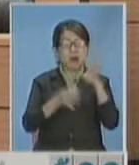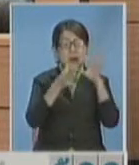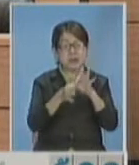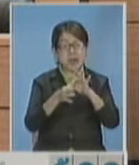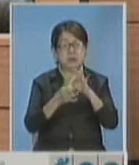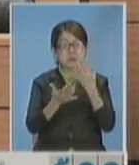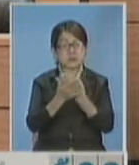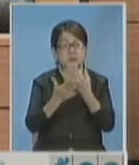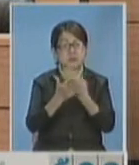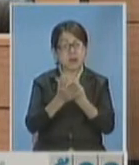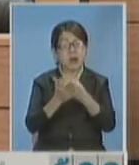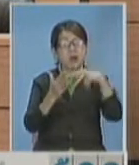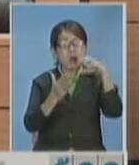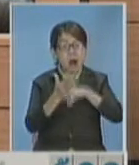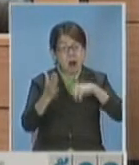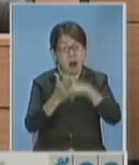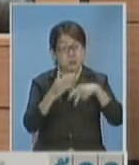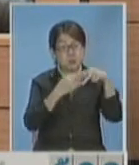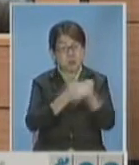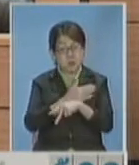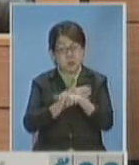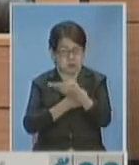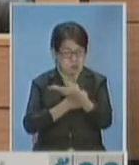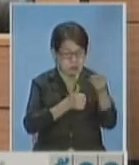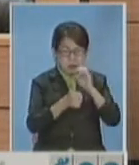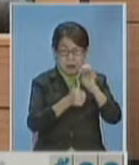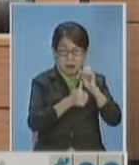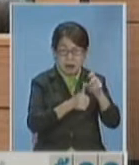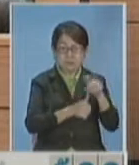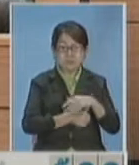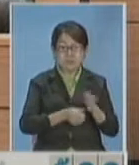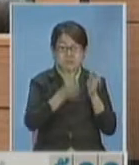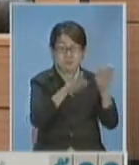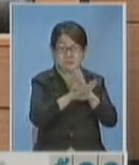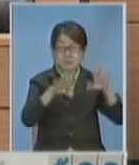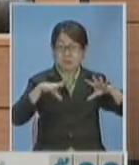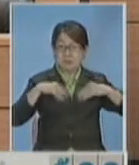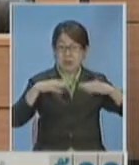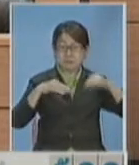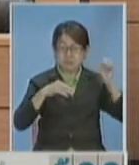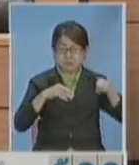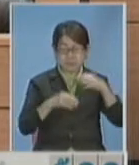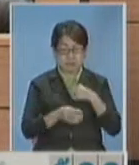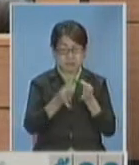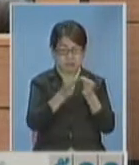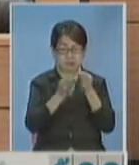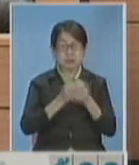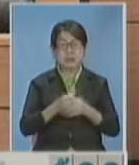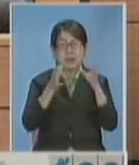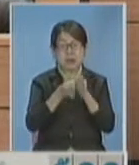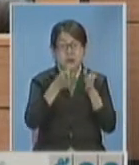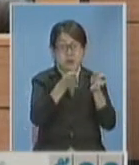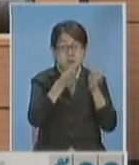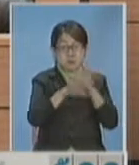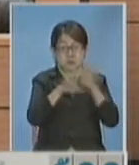ก็แนะนำให้ไปอภิปรายไม่ไว้วางใจขออนุญาตกราบเรียนกับท่านประธานว่าในเรื่องของการอภิปรายไม่ไว้ว